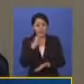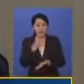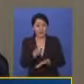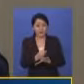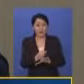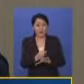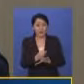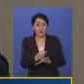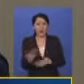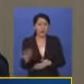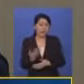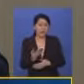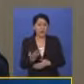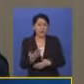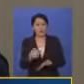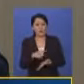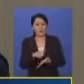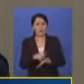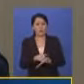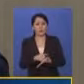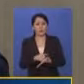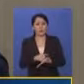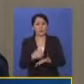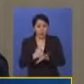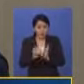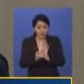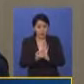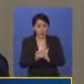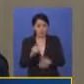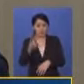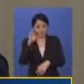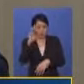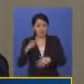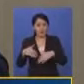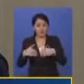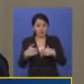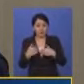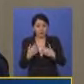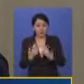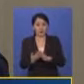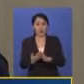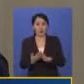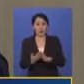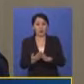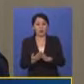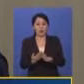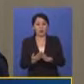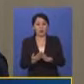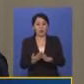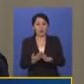какие-то лицензианты. В конце концов, лицензии кто дает? Государство, наверное, в лице. Нет,